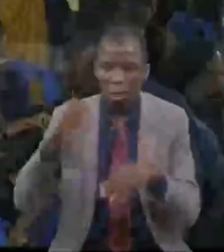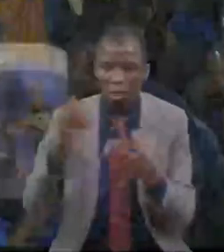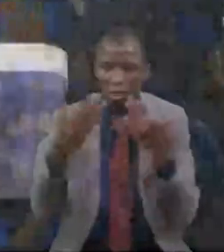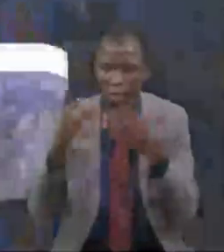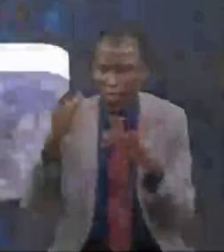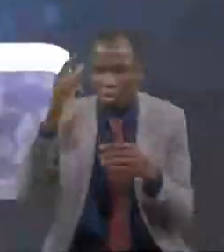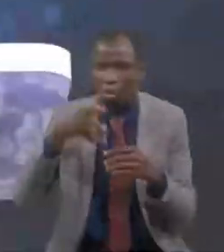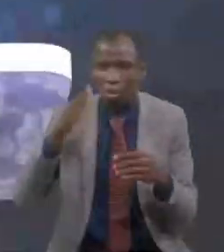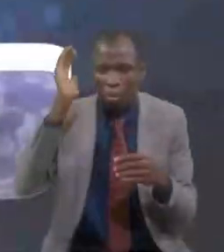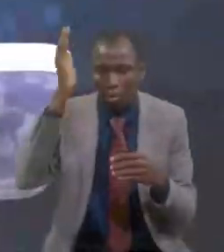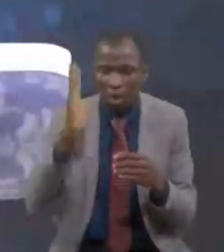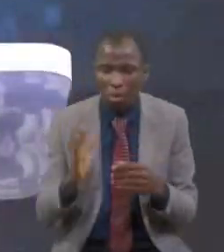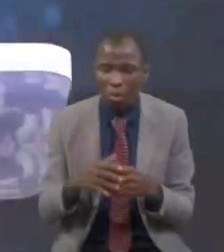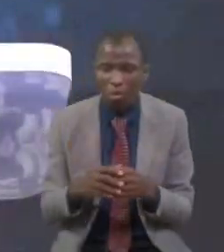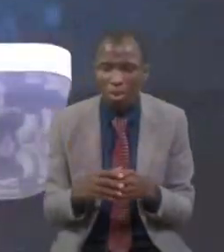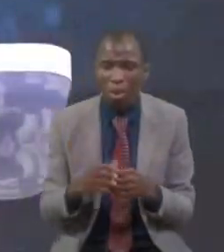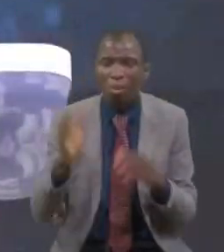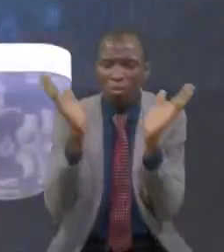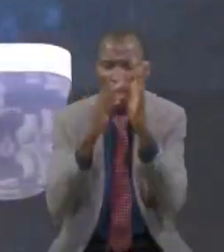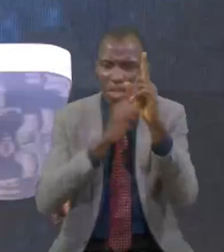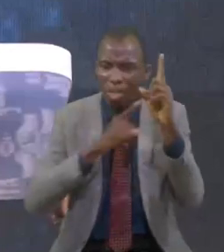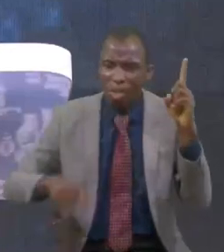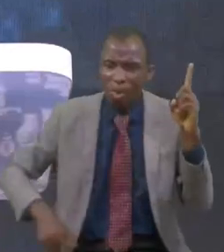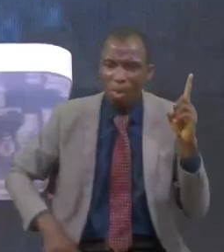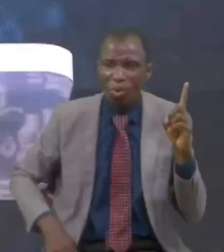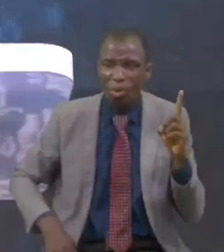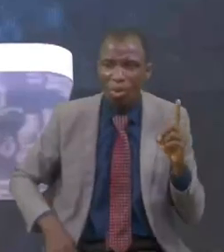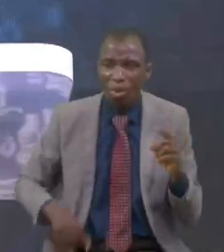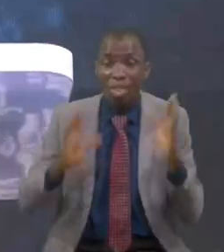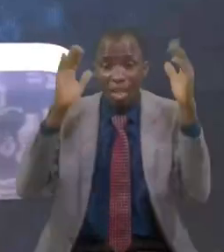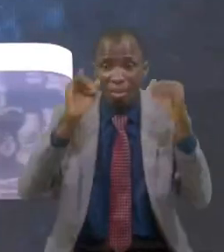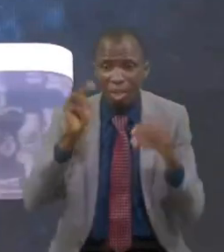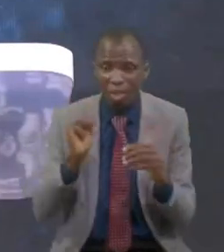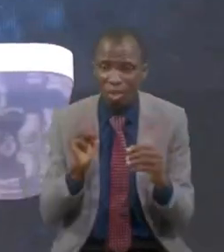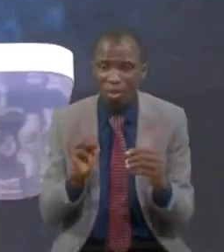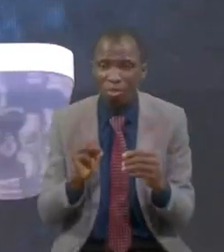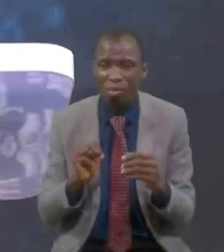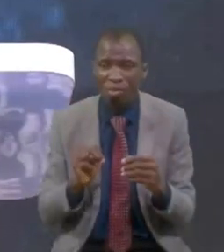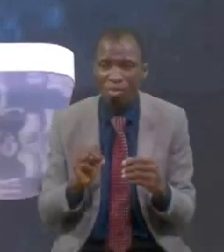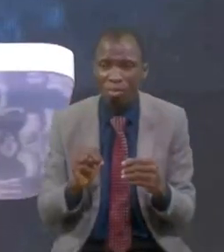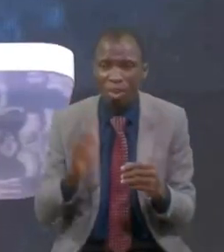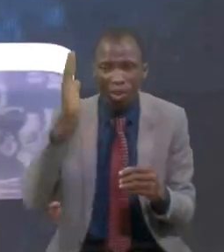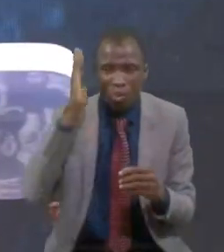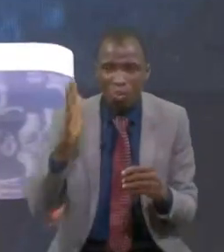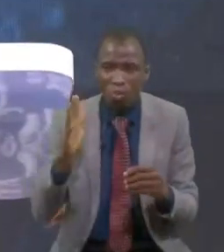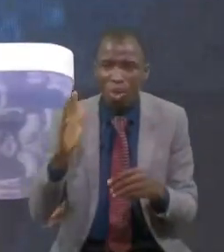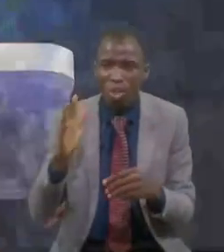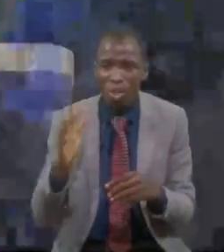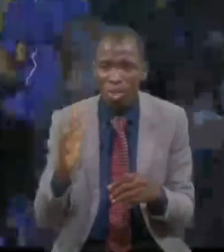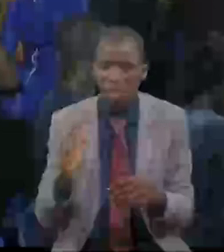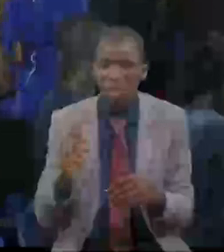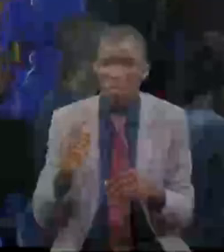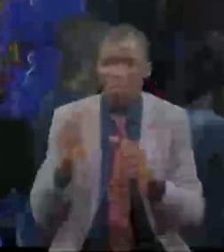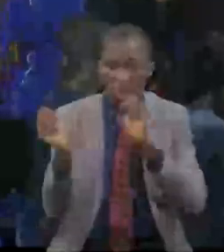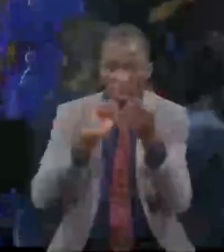miracle gloire à Dieu la tente va se transformer